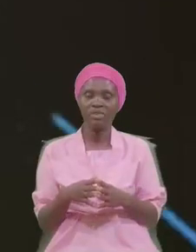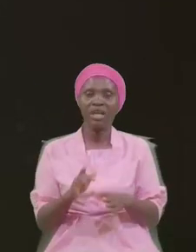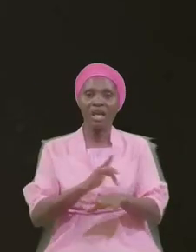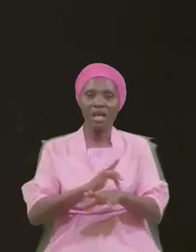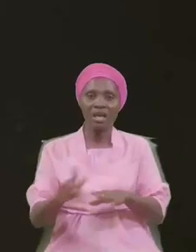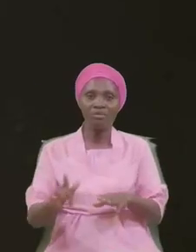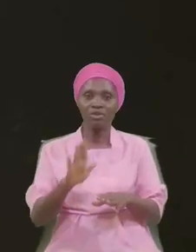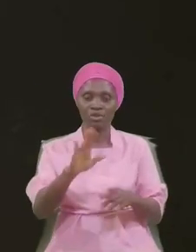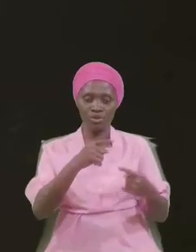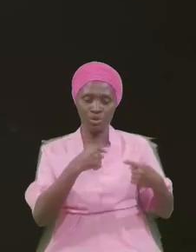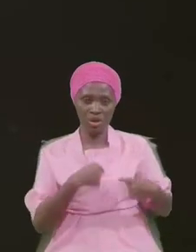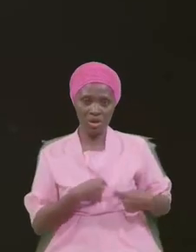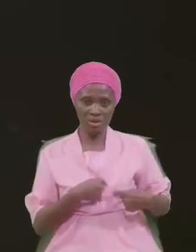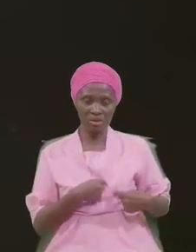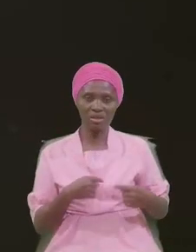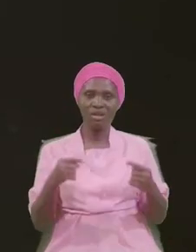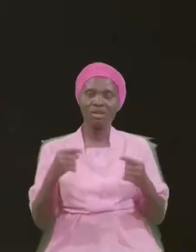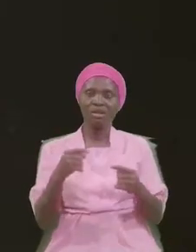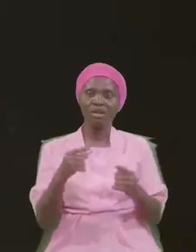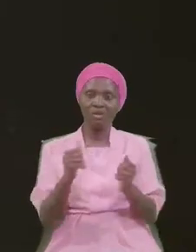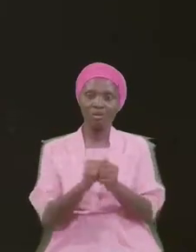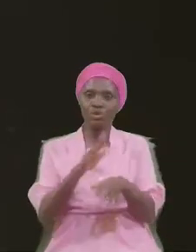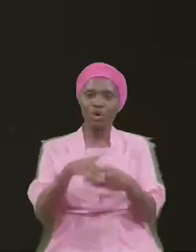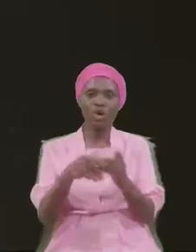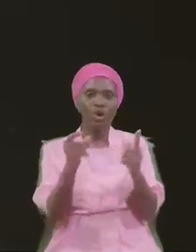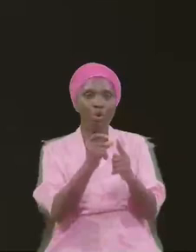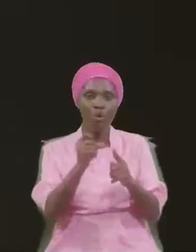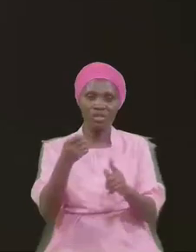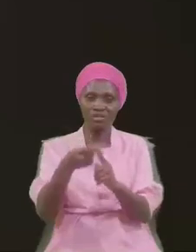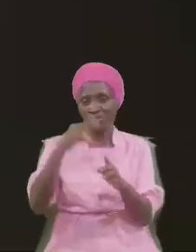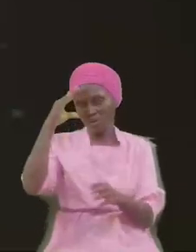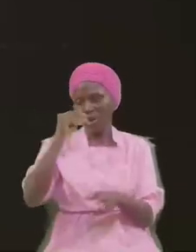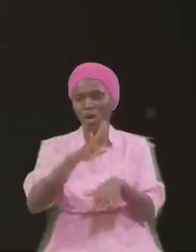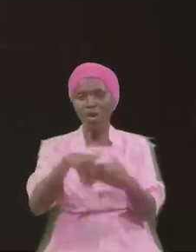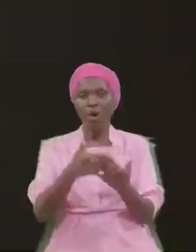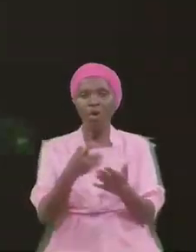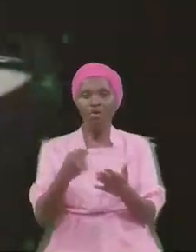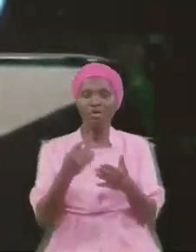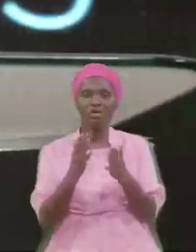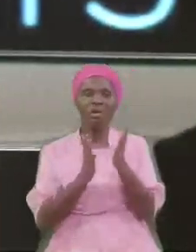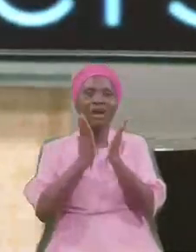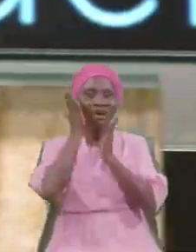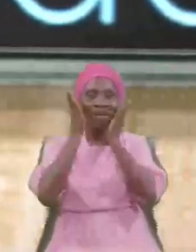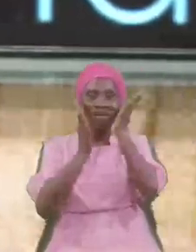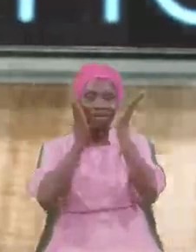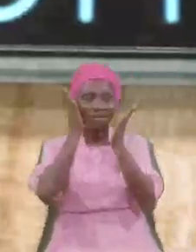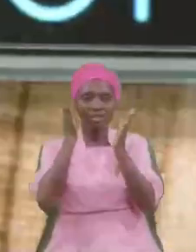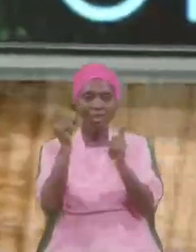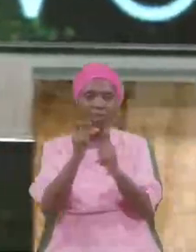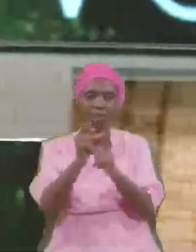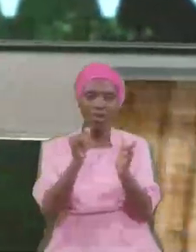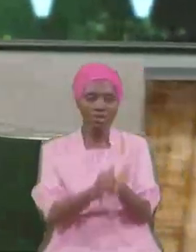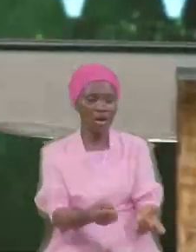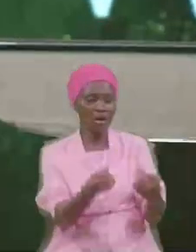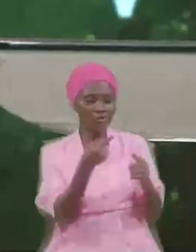Vous videz votre cœur de toutes les paroles des hommes, les paroles terrifiantes des hommes, les paroles dérangeantes des hommes, les